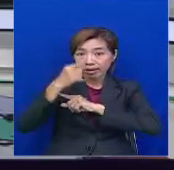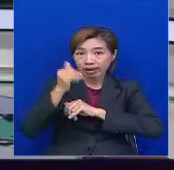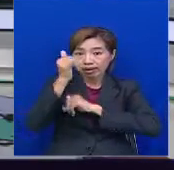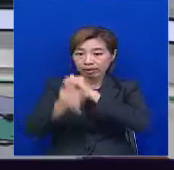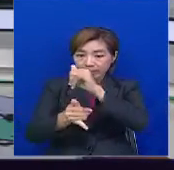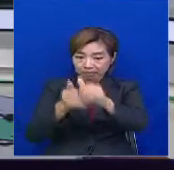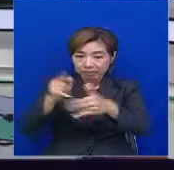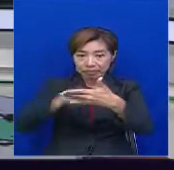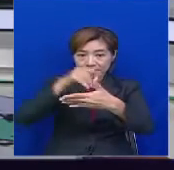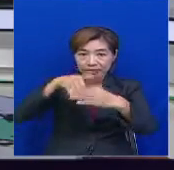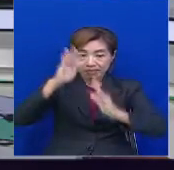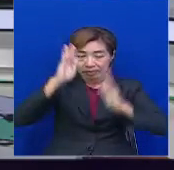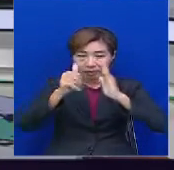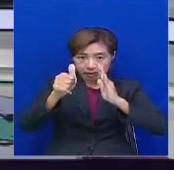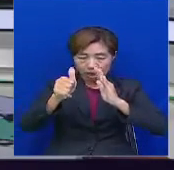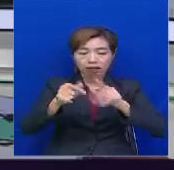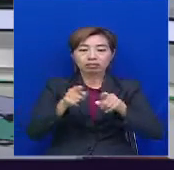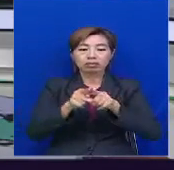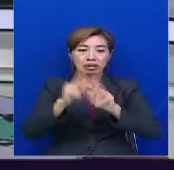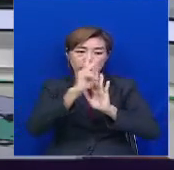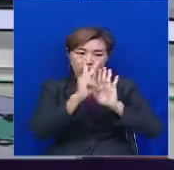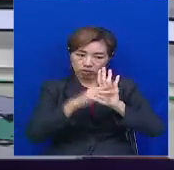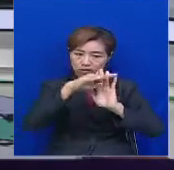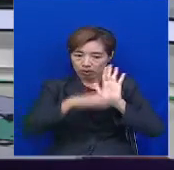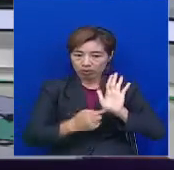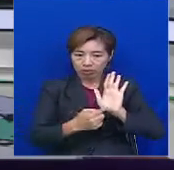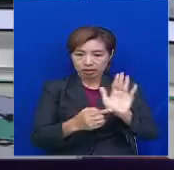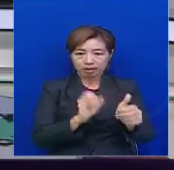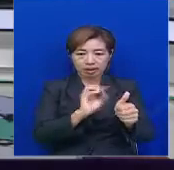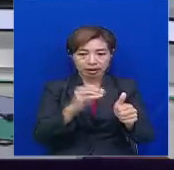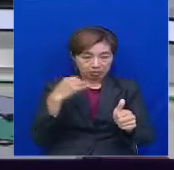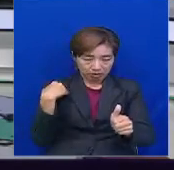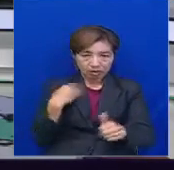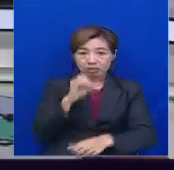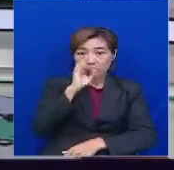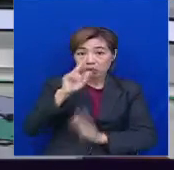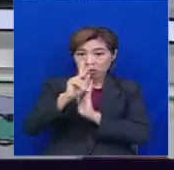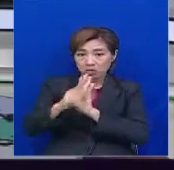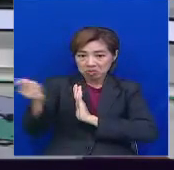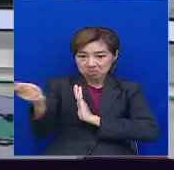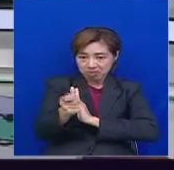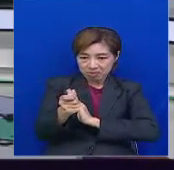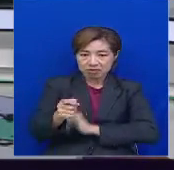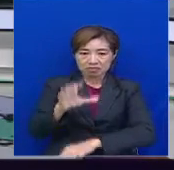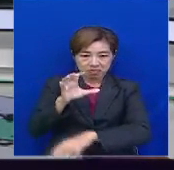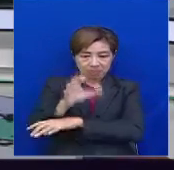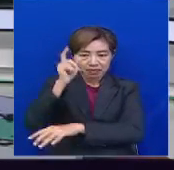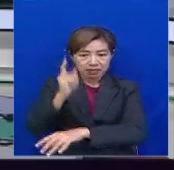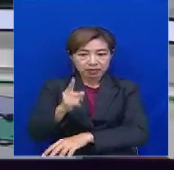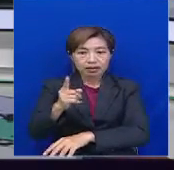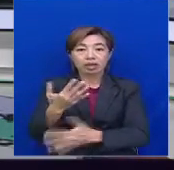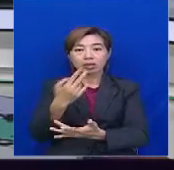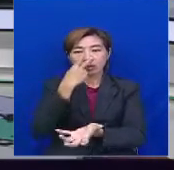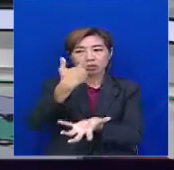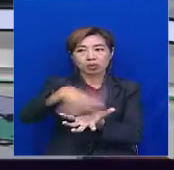เขตพื้นที่ต่างๆทั่วประเทศให้ได้รับรู้ถึงข้อกฎหมายต่างๆอีกทั้งยังกำชับการใช้กฎหมายอย่างจริงจังกับผู้ที่กระทำความผิดไปติดตาม